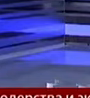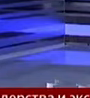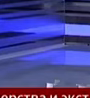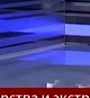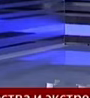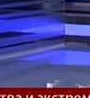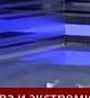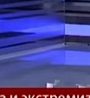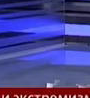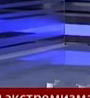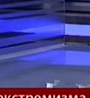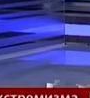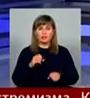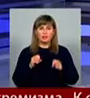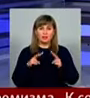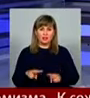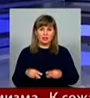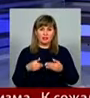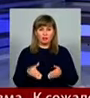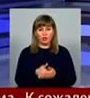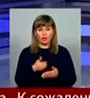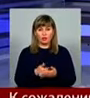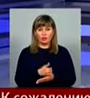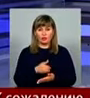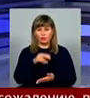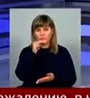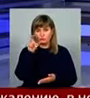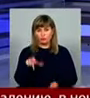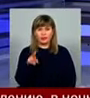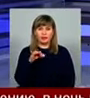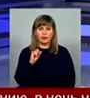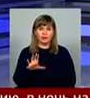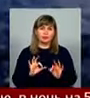Здравствуйте, в эфире телеканал «Алматы» и специальный выпуск новостей в студии Диас Махамбетов.